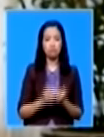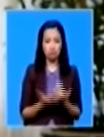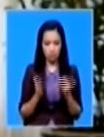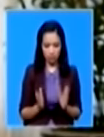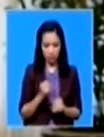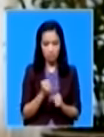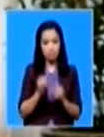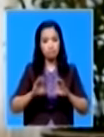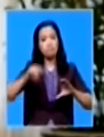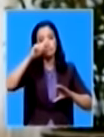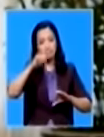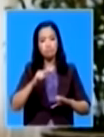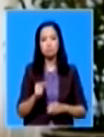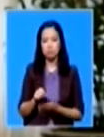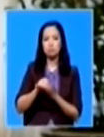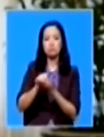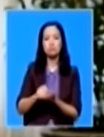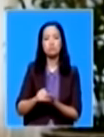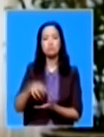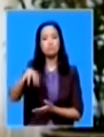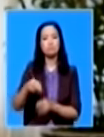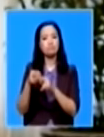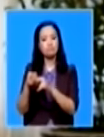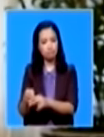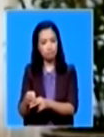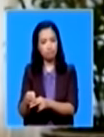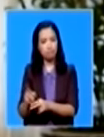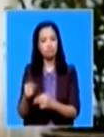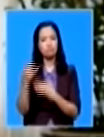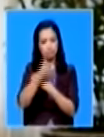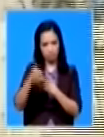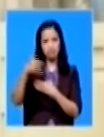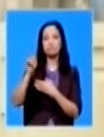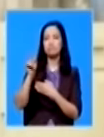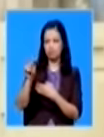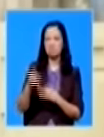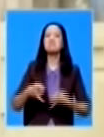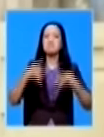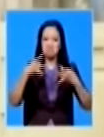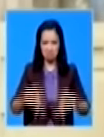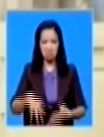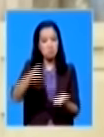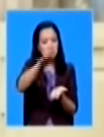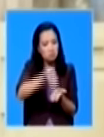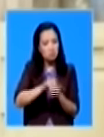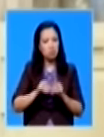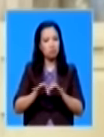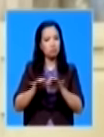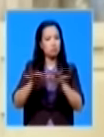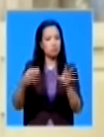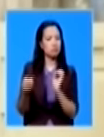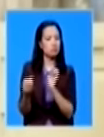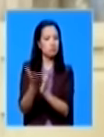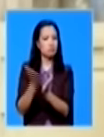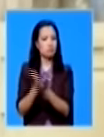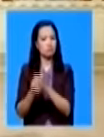การไทยต้องไปใช้บริการของภาคเอกชนและมักจะเป็นภาคเอกชนในต่างประเทศก็เสี่ยงอีกที่ข้อมูลจะรั่วไหลไปกระทบกับความมั่นค